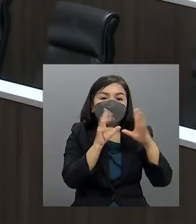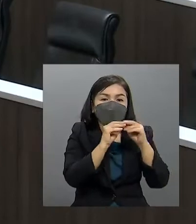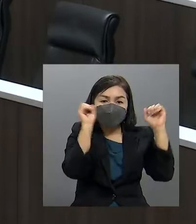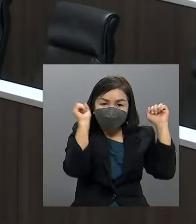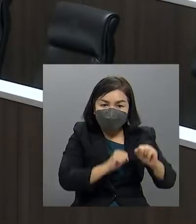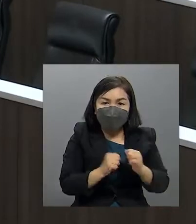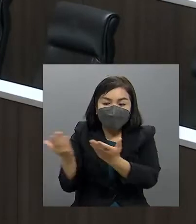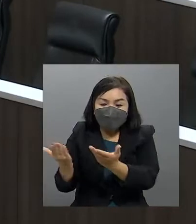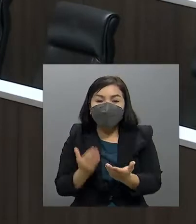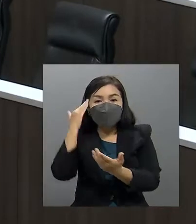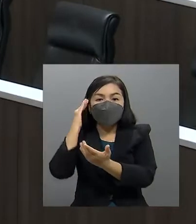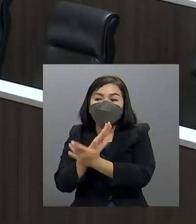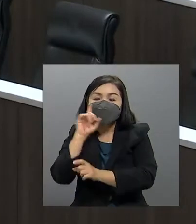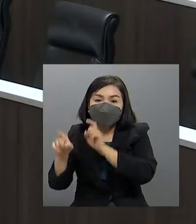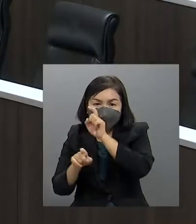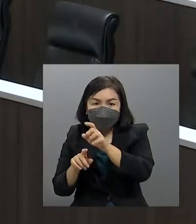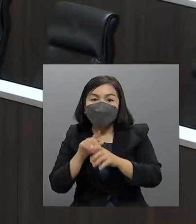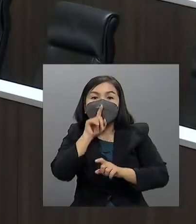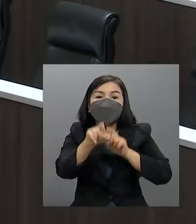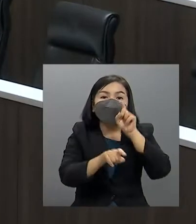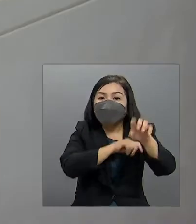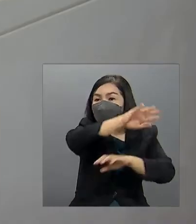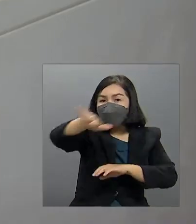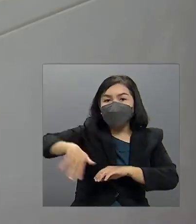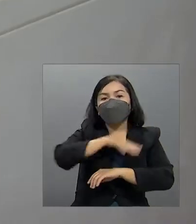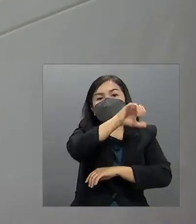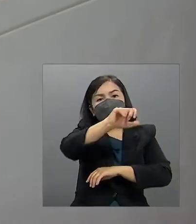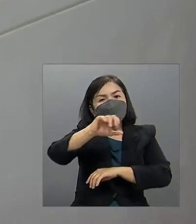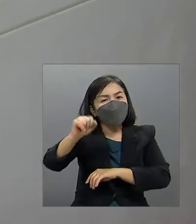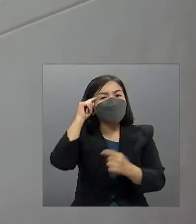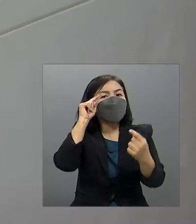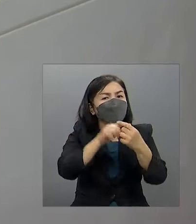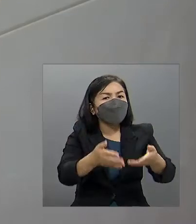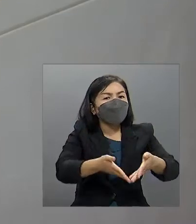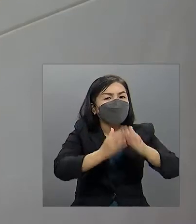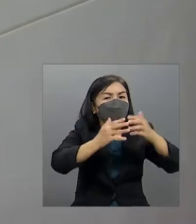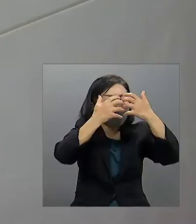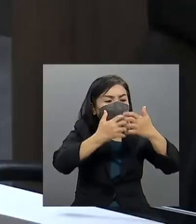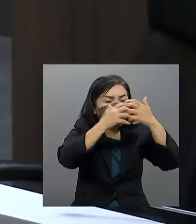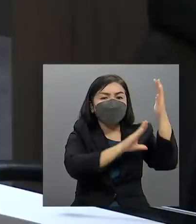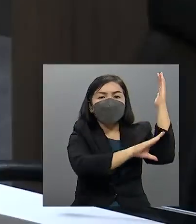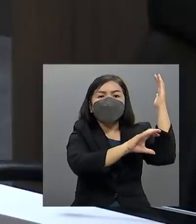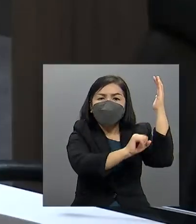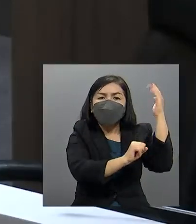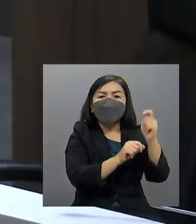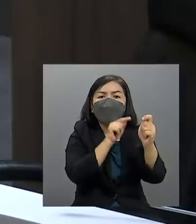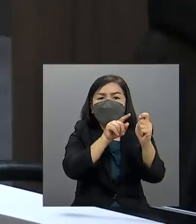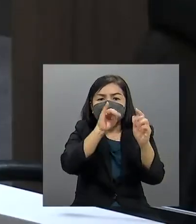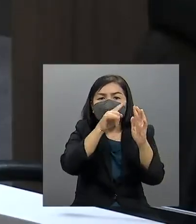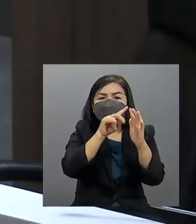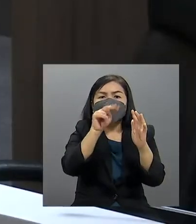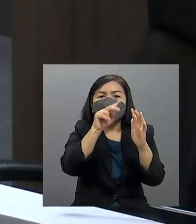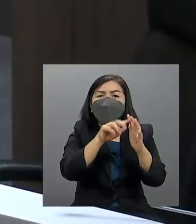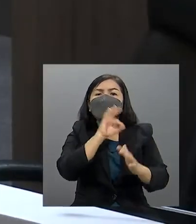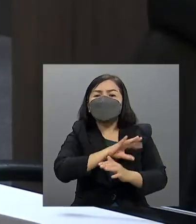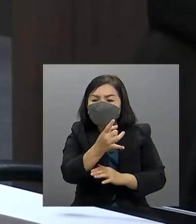องแสดงจุดยืนเกี่ยวกับโครงการนิคมอุตสาหกรรมจนะด้วยค่ะสอดคล้องกันนี้นะคะส.ส.พรรคภูมิใจไทยก็นำข้อหารือต่อประธานสภาในที่